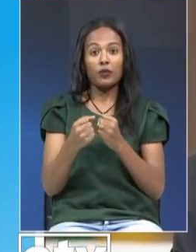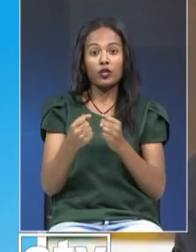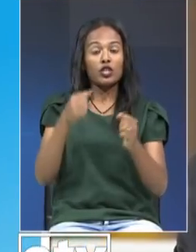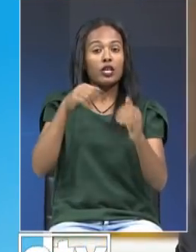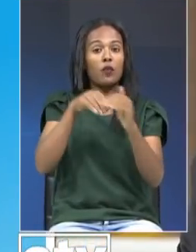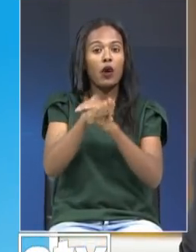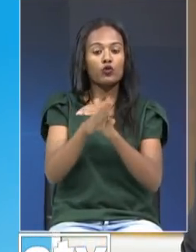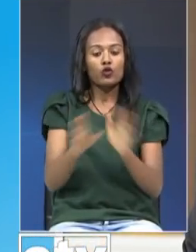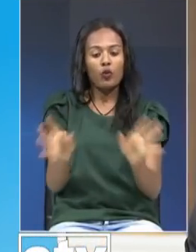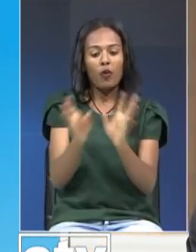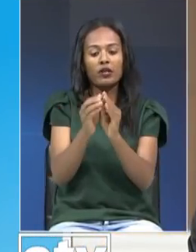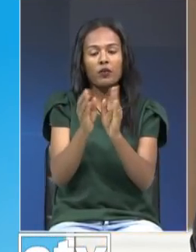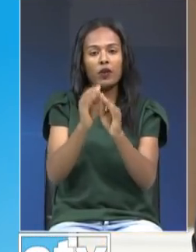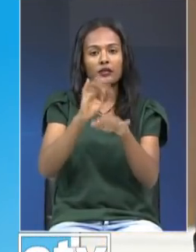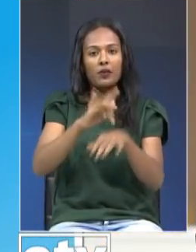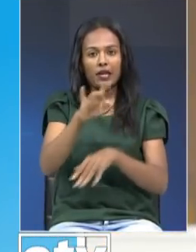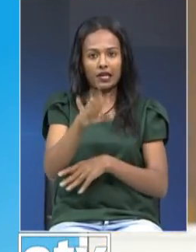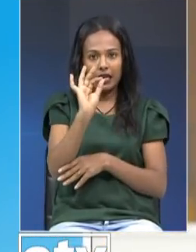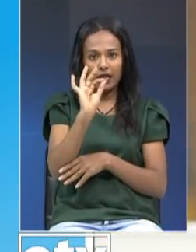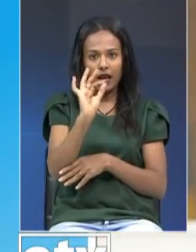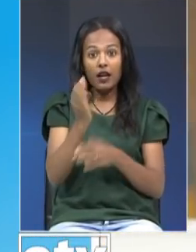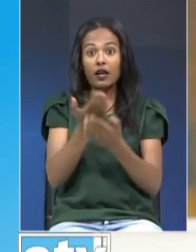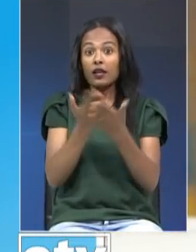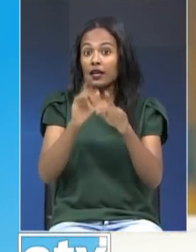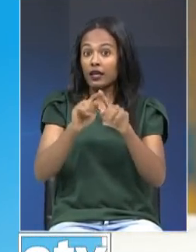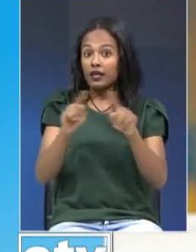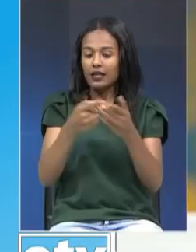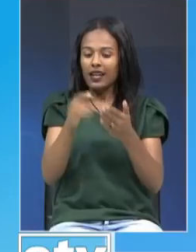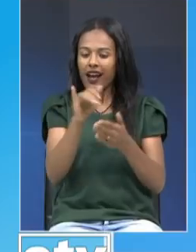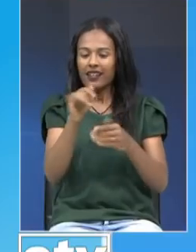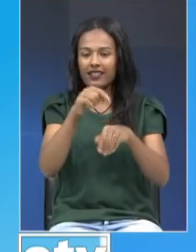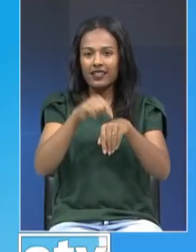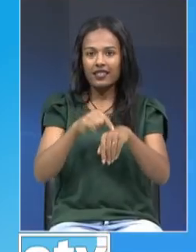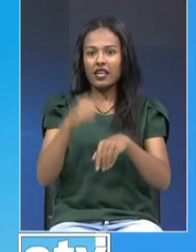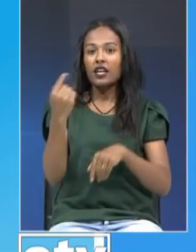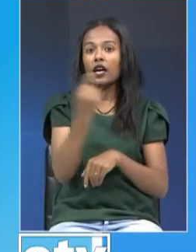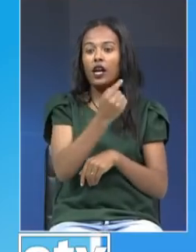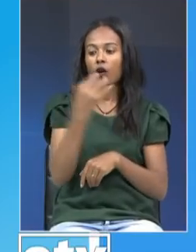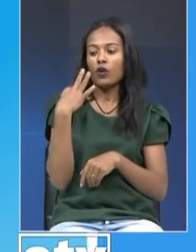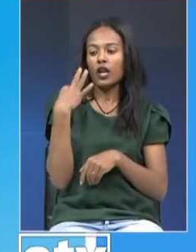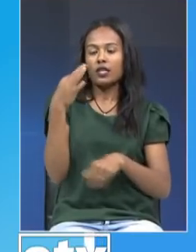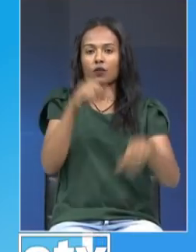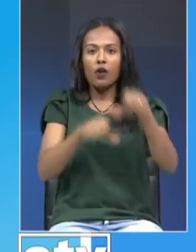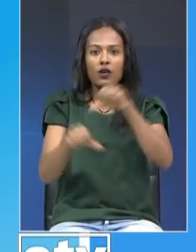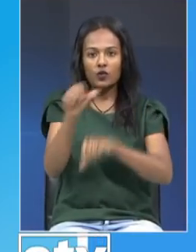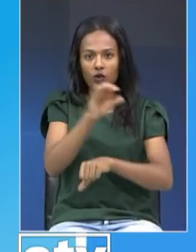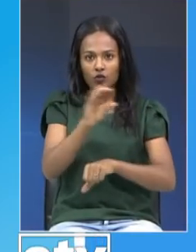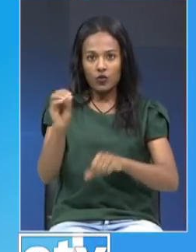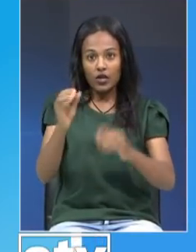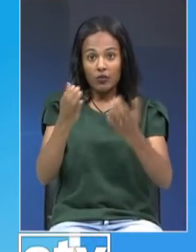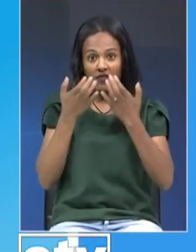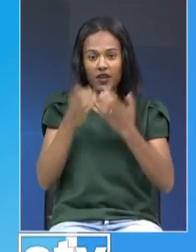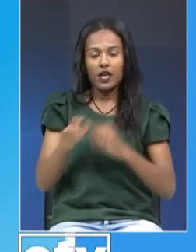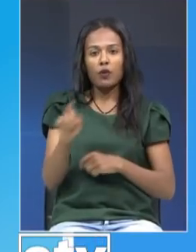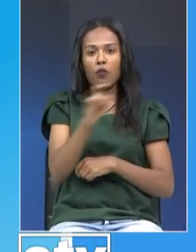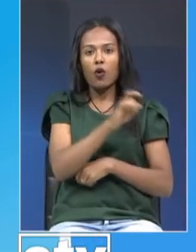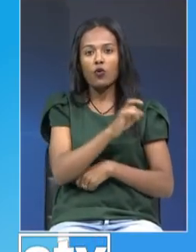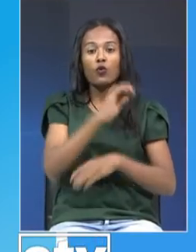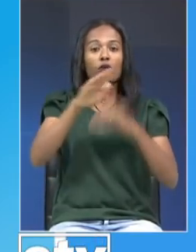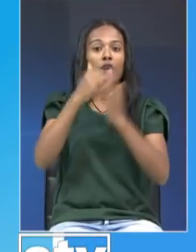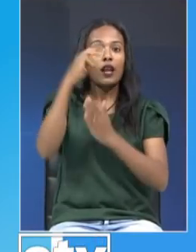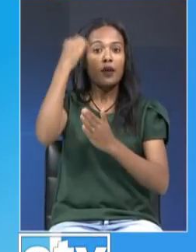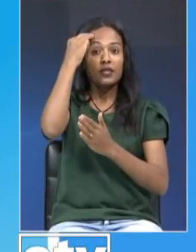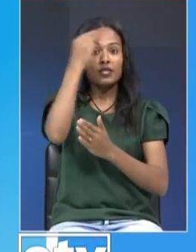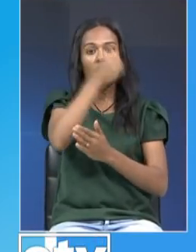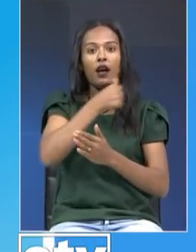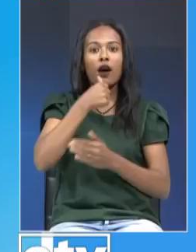ግብዓቶችን በማሰባሰብ ላይ ይገኛል። ነገር ግን እንዲህ ያለ ጊዜ የእያንዳንዱን ግለሰብ አስተዋጽኦና የሚፈልግ በመሆኑ ጠቅላይ ሚኒስትር